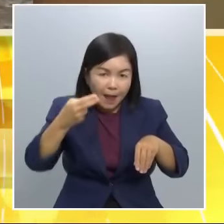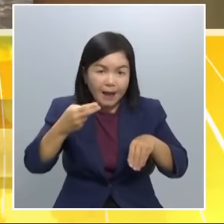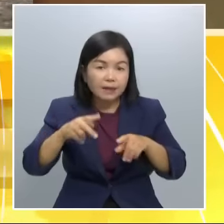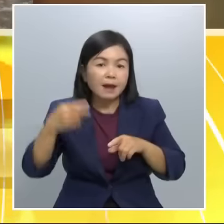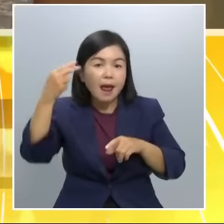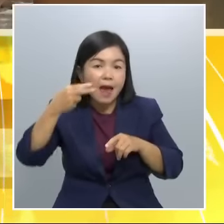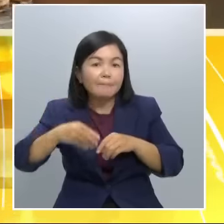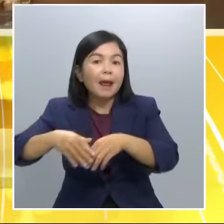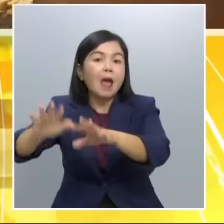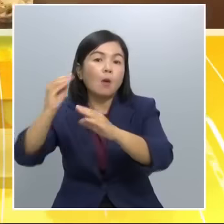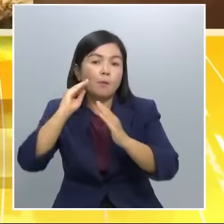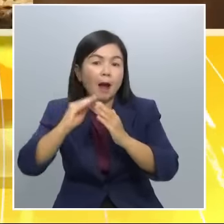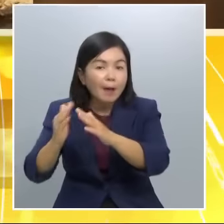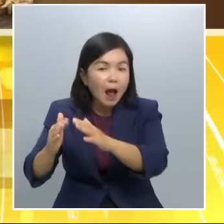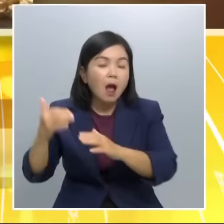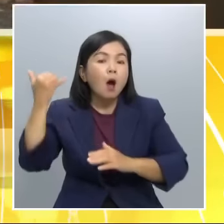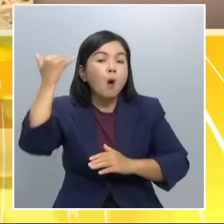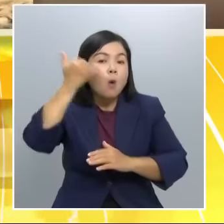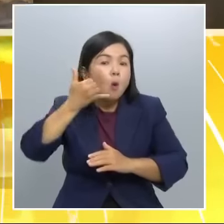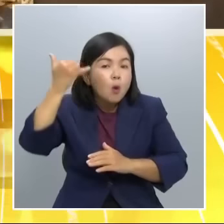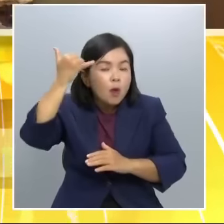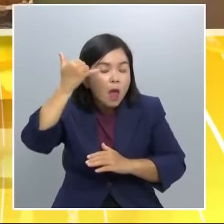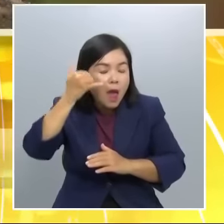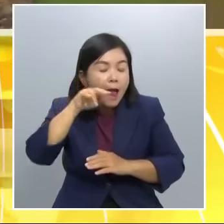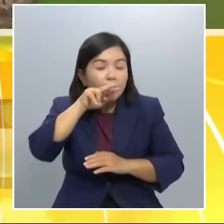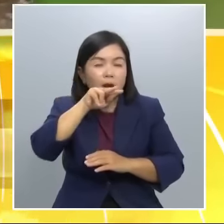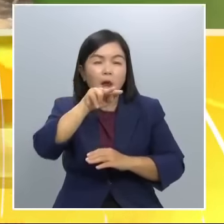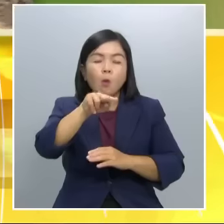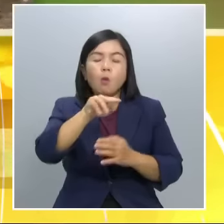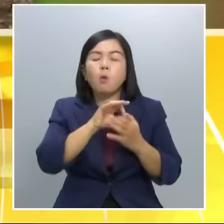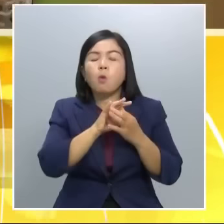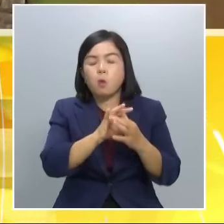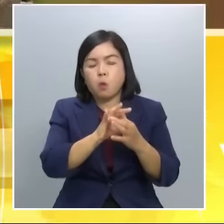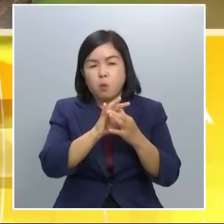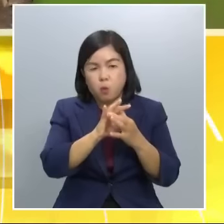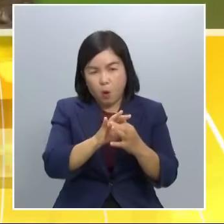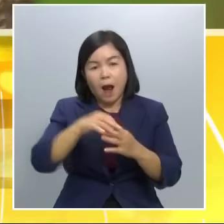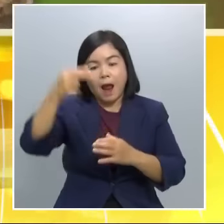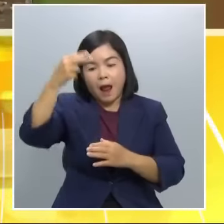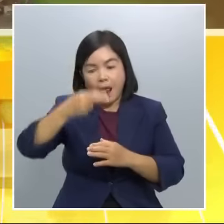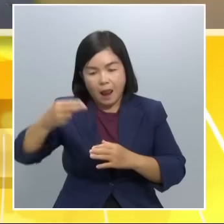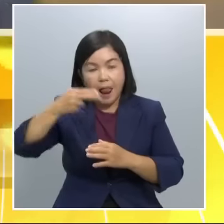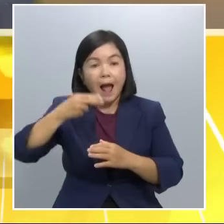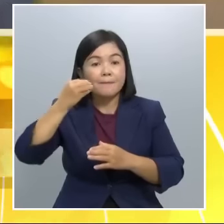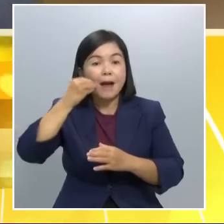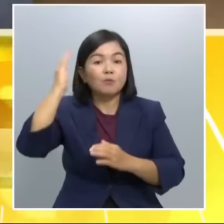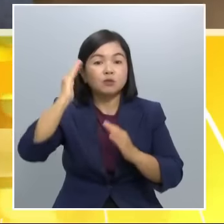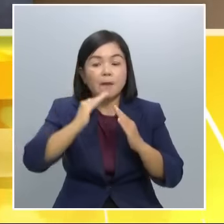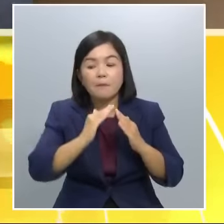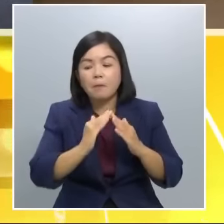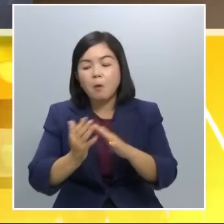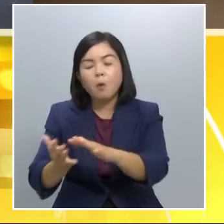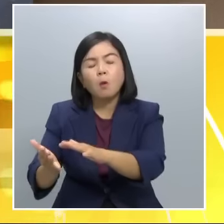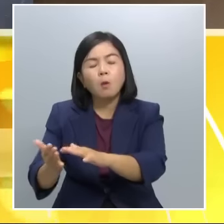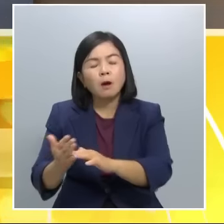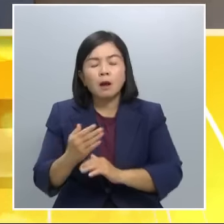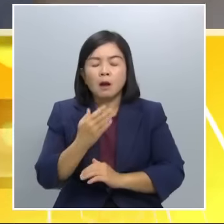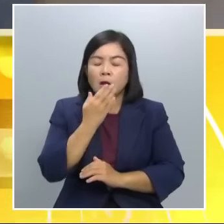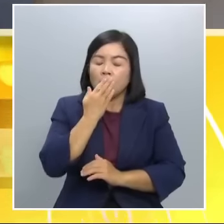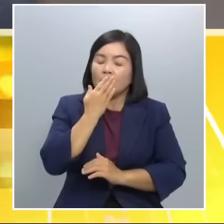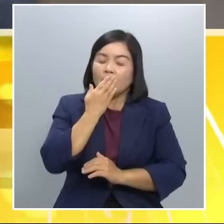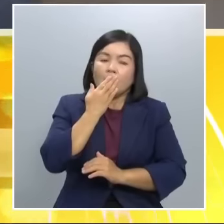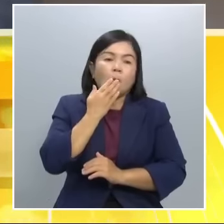ณยายนิดมายืนมองบ้านทั้งสองหลังด้วยสายตากังวลพอบ้านหลานถูกน้ำซัดไปพูดไม่ออกแทบจะร้องไห้เพราะดู